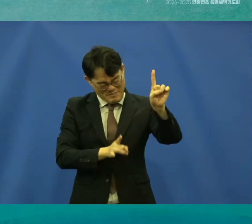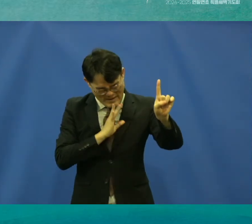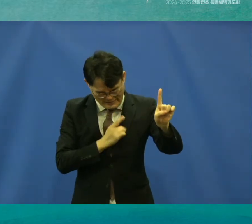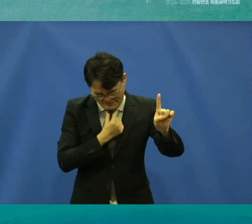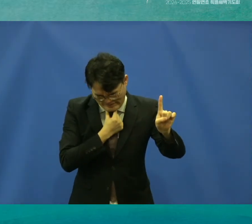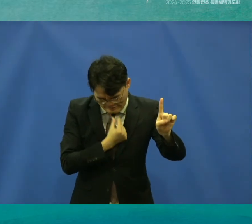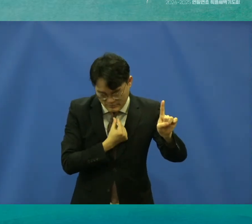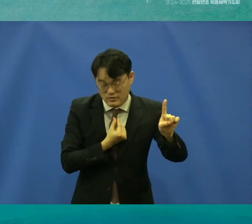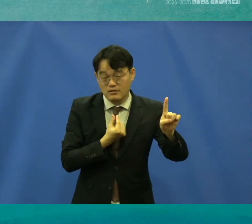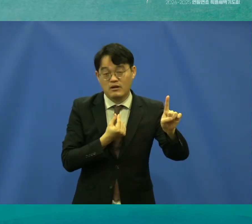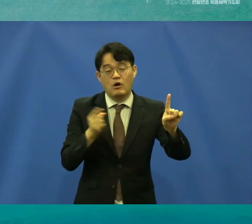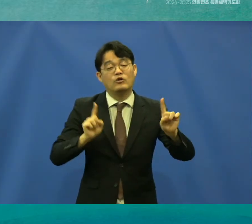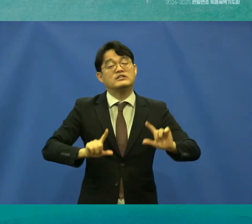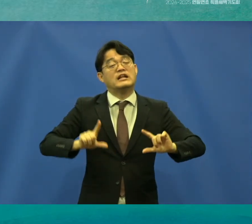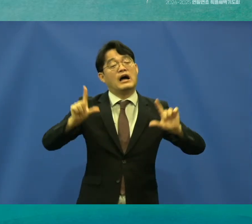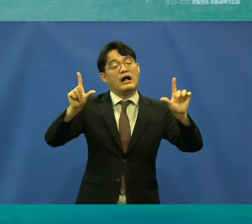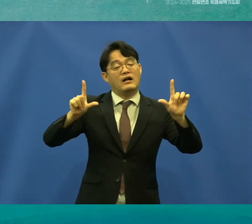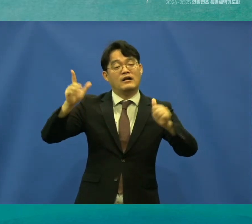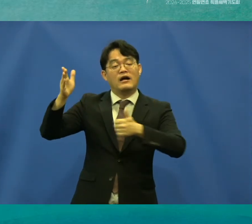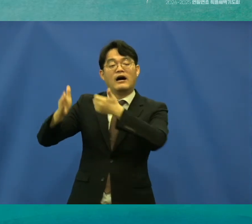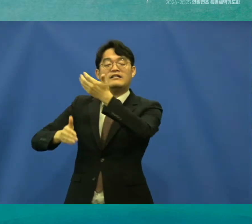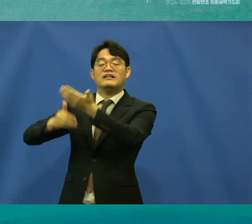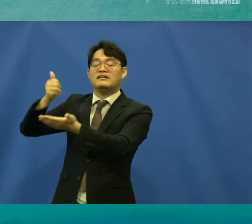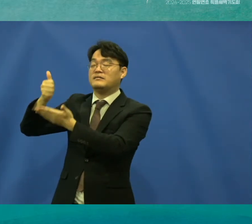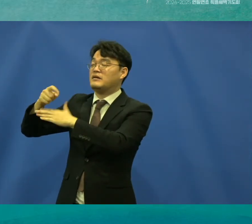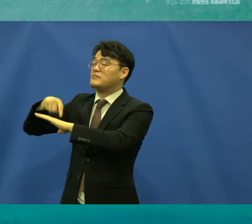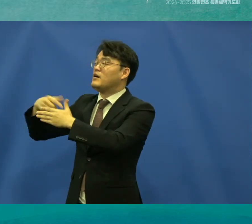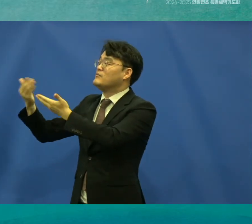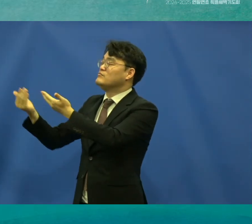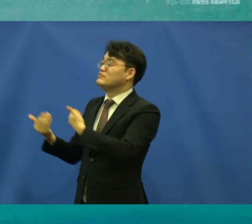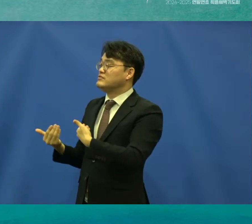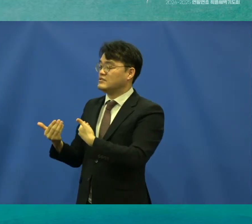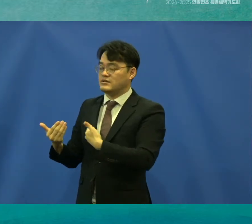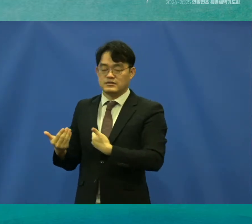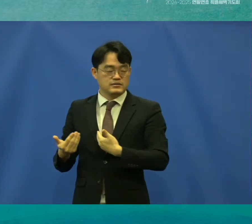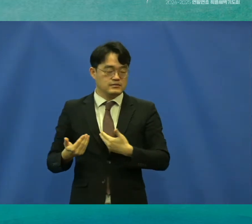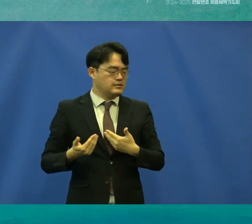하나님의 은혜를 마음을 주시는 거예요. 흩어져야 된다.